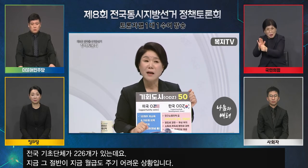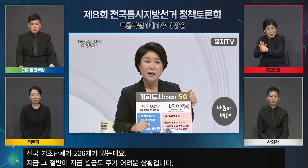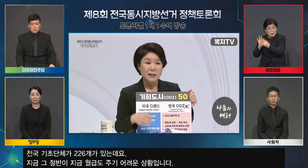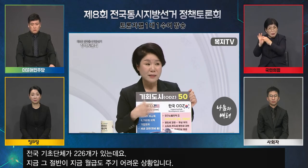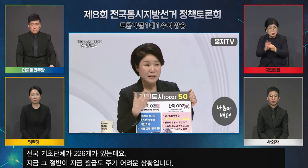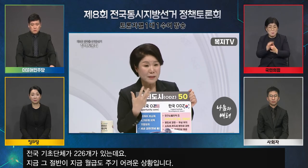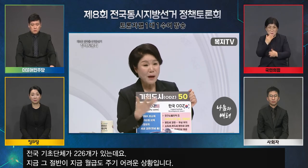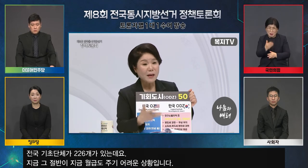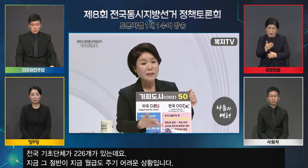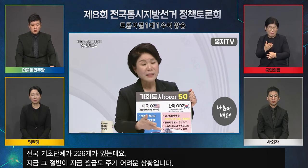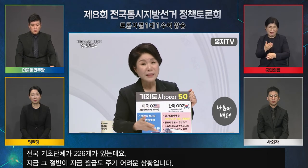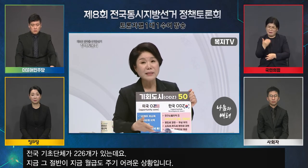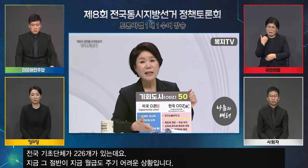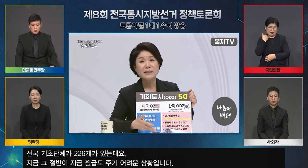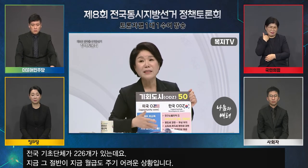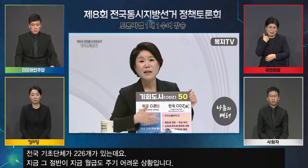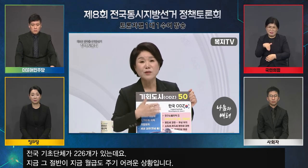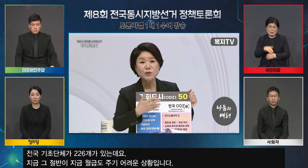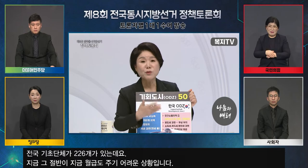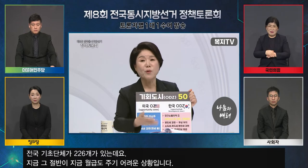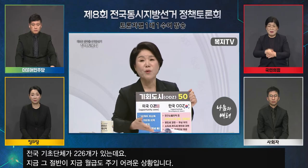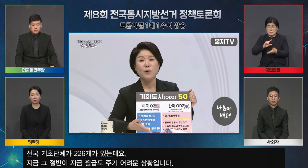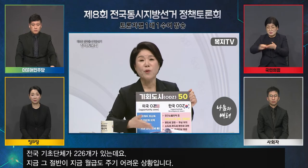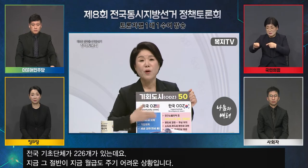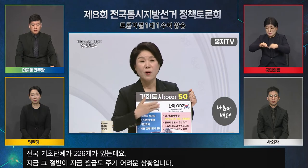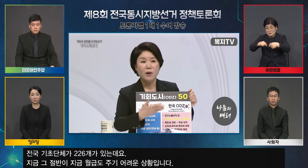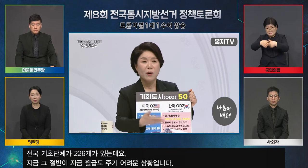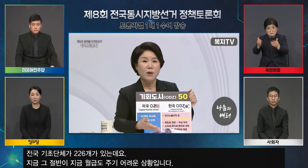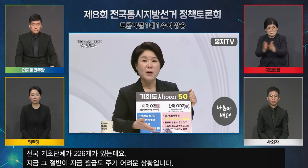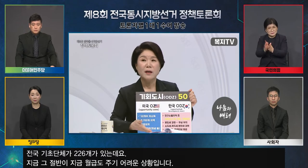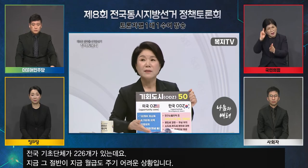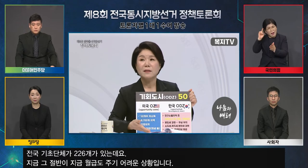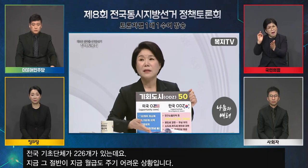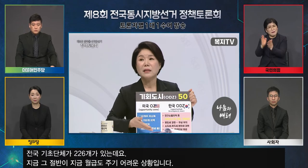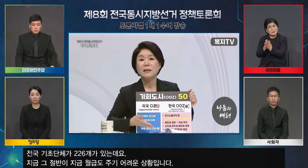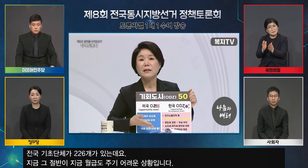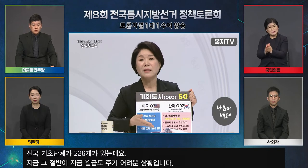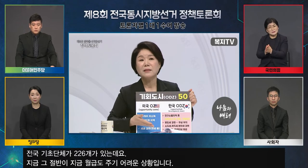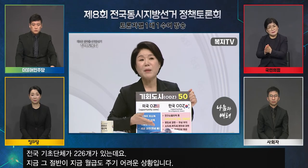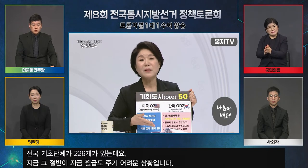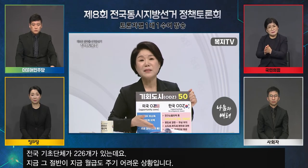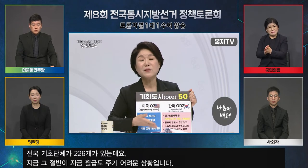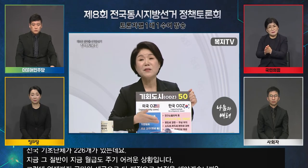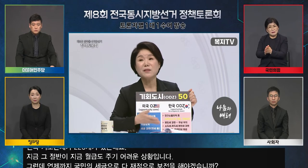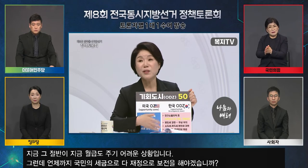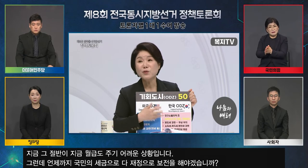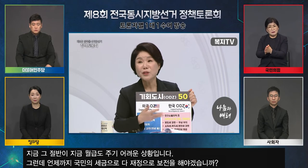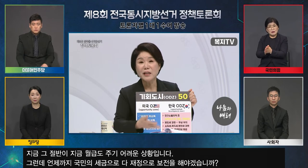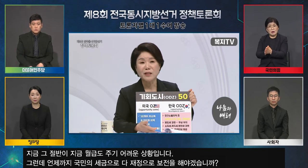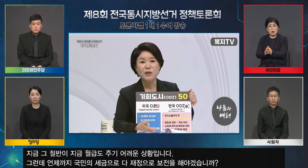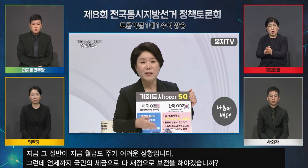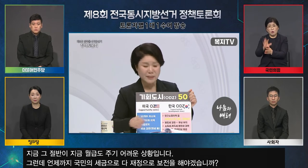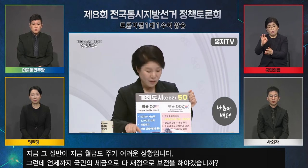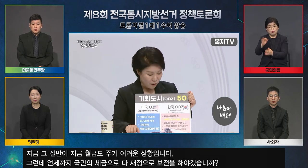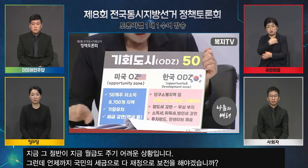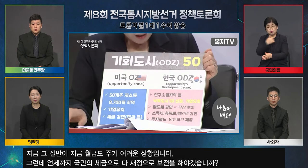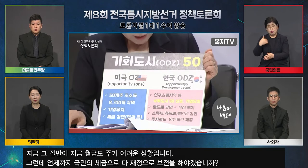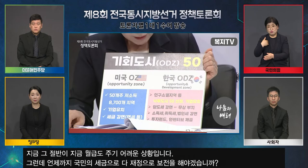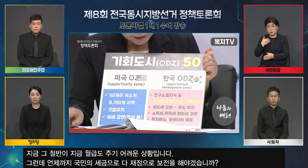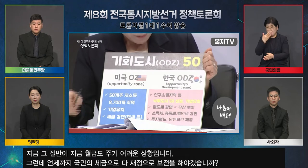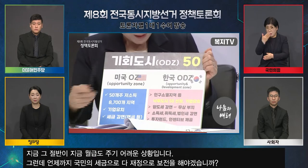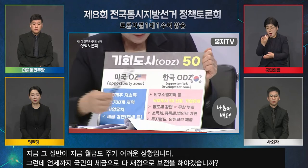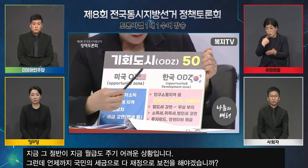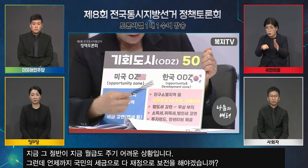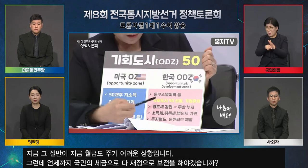되겠습니까? 지방자치단체가 스스로 지방 재정력을 키울 수 있게 해줘야 되죠.